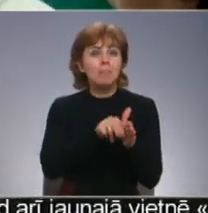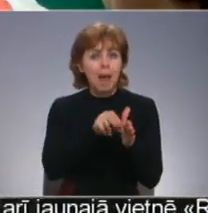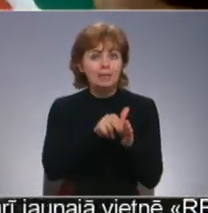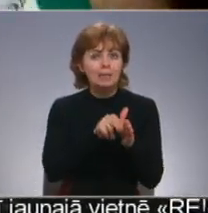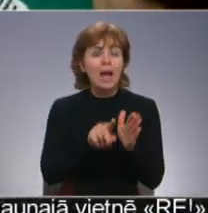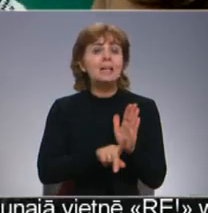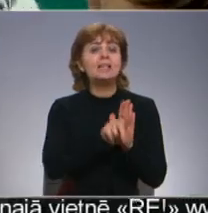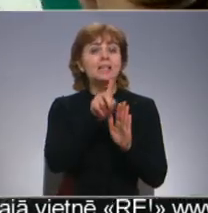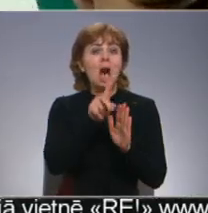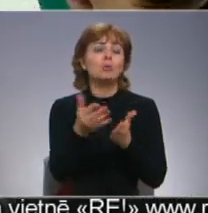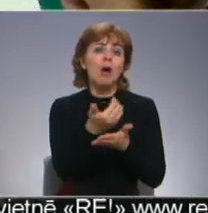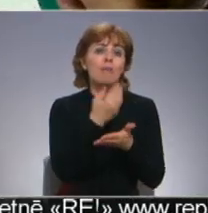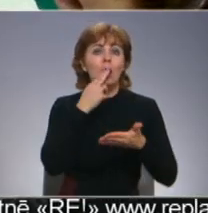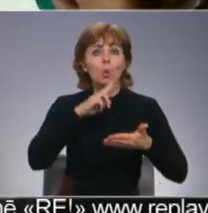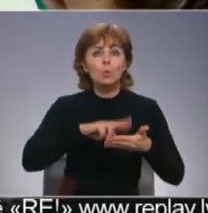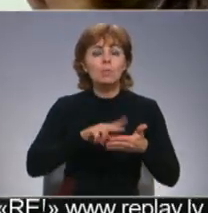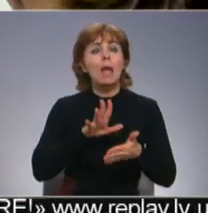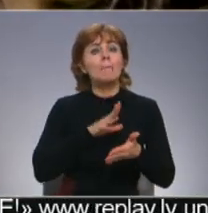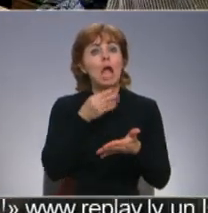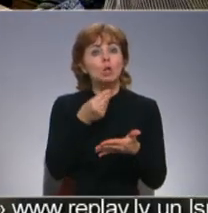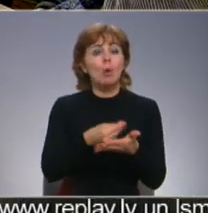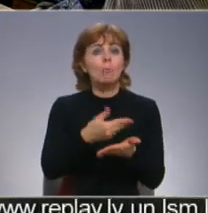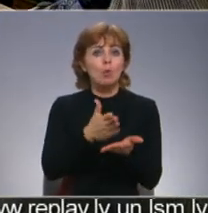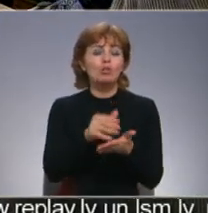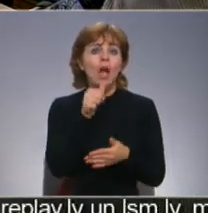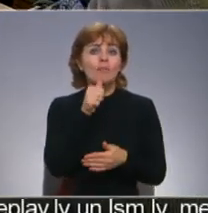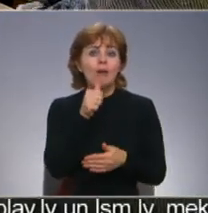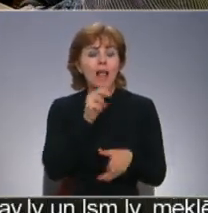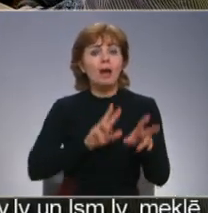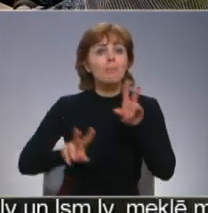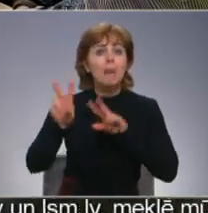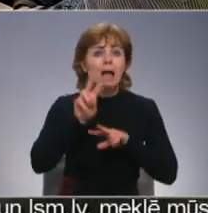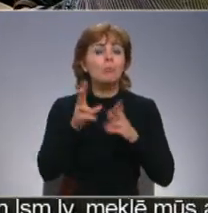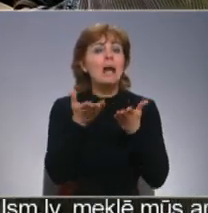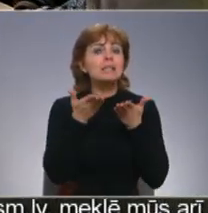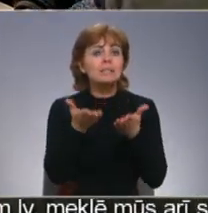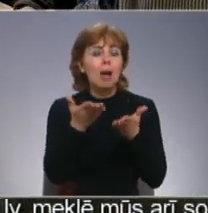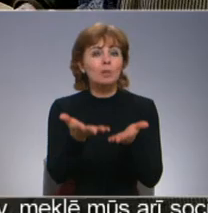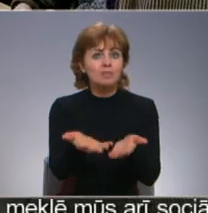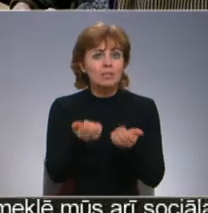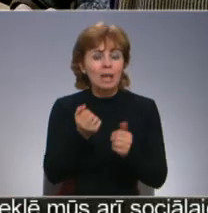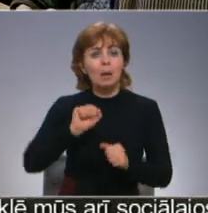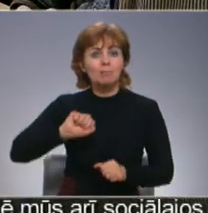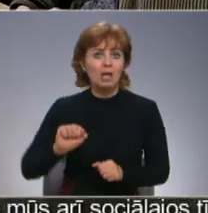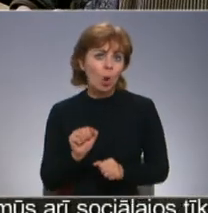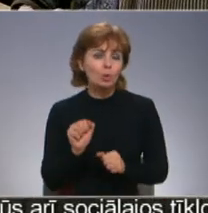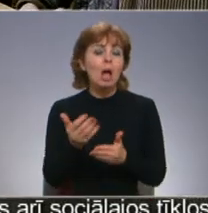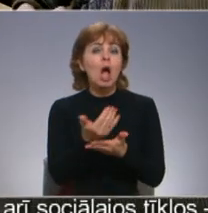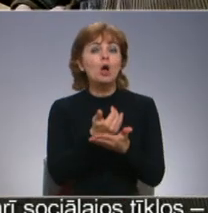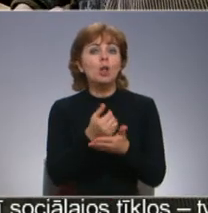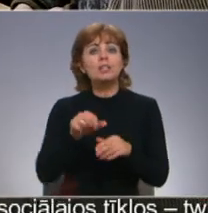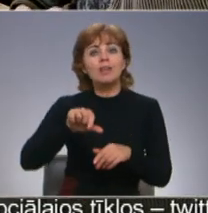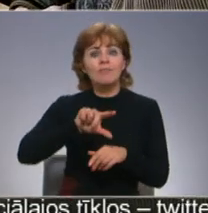Sākotnēji vāktas tikai uzlīmes no nopirktajiem kukulīšiem, vēlāk tās meklētas ceptuvēs un saņemtas no draugiem. Kolekciju